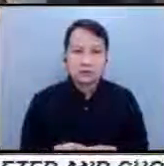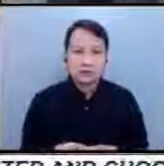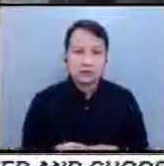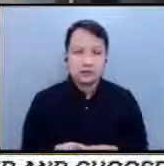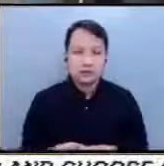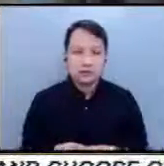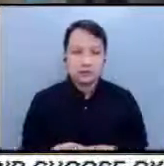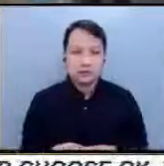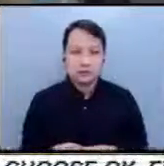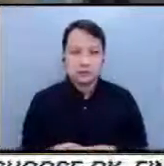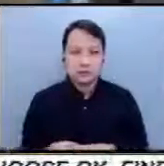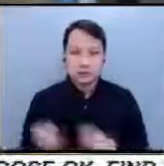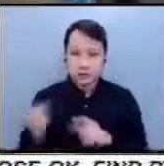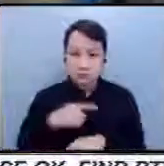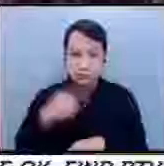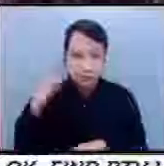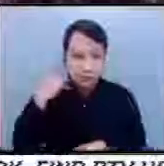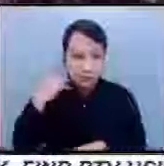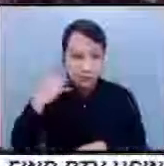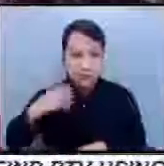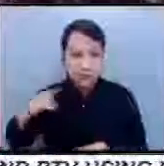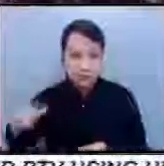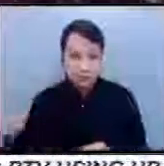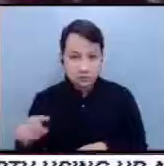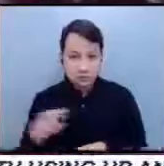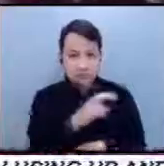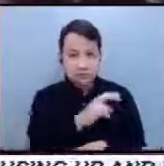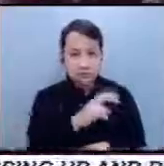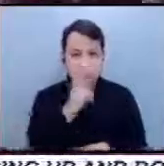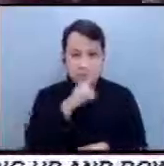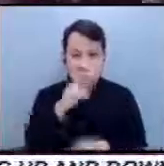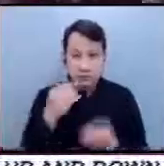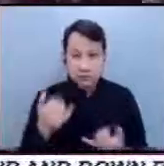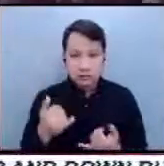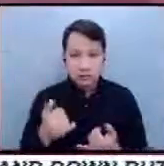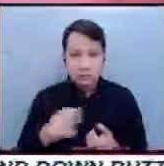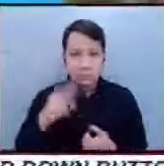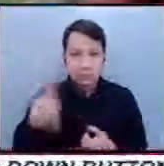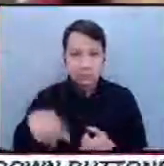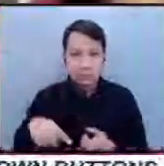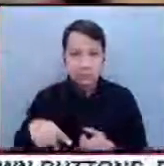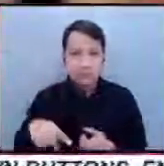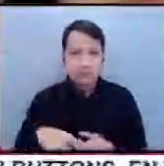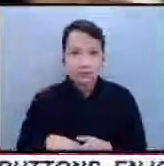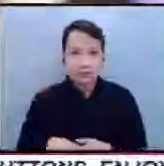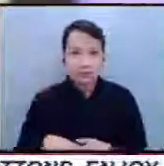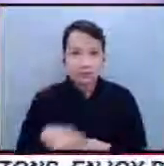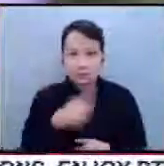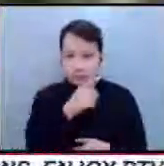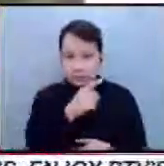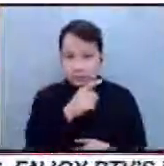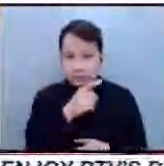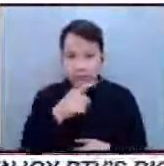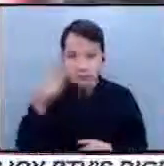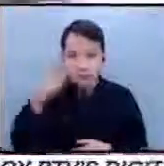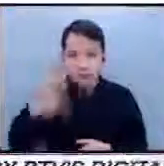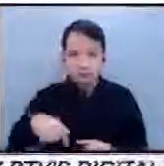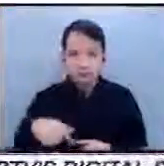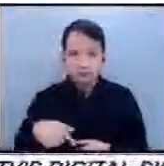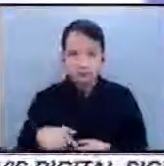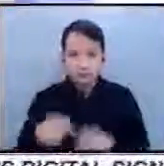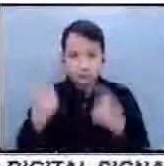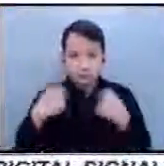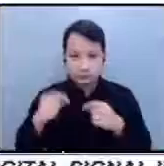Mula Mindanao, biyaheng Visayas naman ngayong araw si Vice President at Presidential Candidate Lenny Robredo. Kanyang susuyuin ang mga